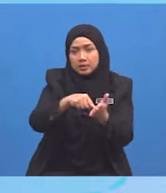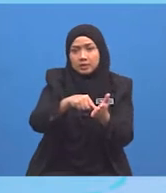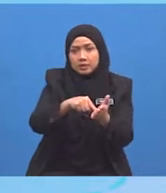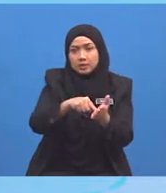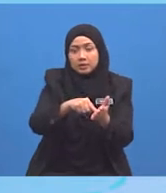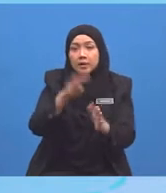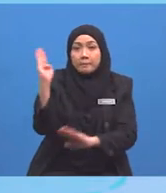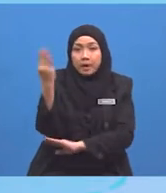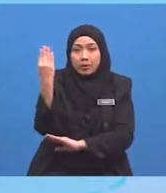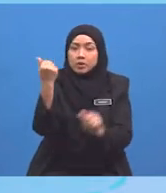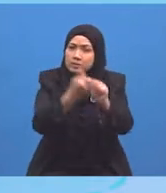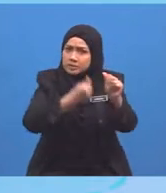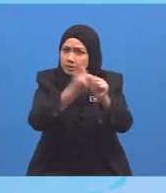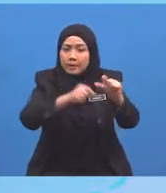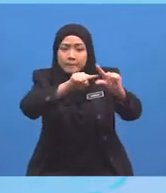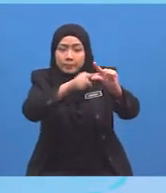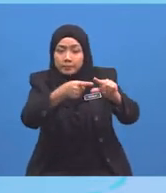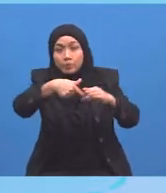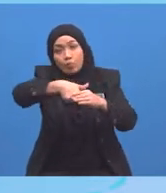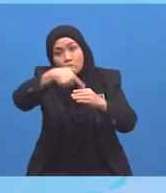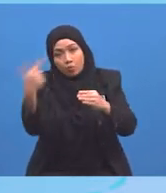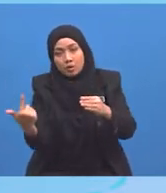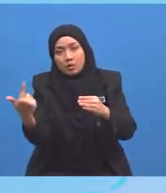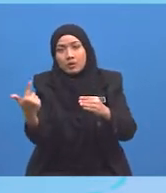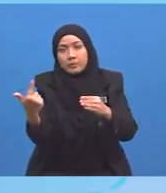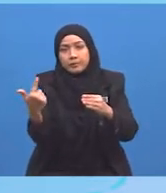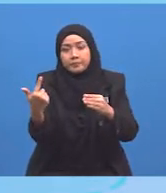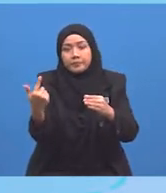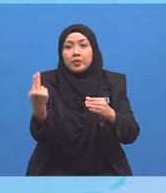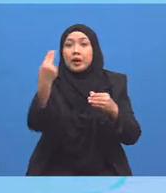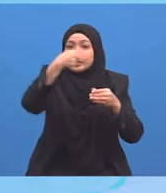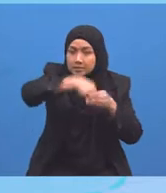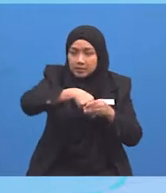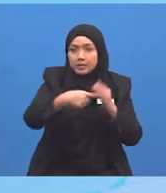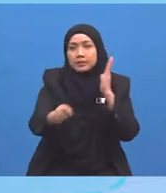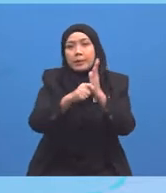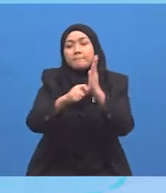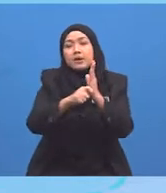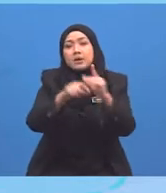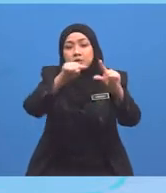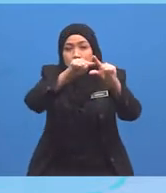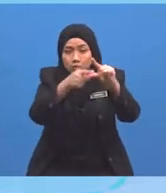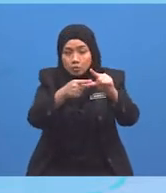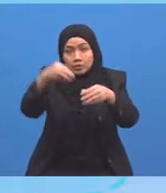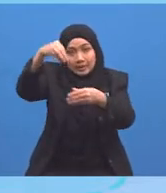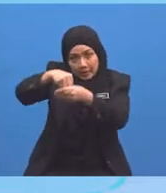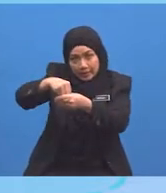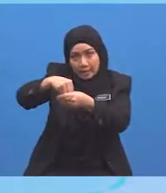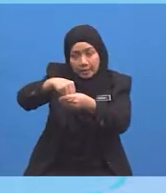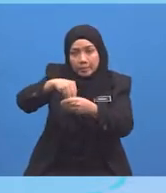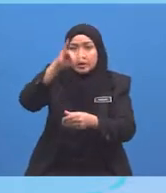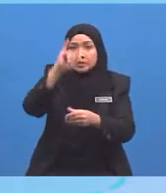bahawa setiap sudut peluaran adalah hasil tambah sudut pedalaman